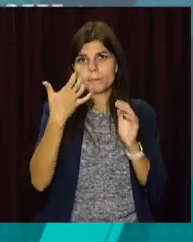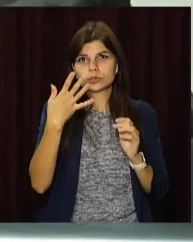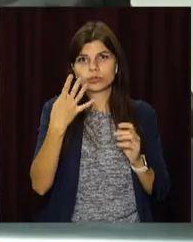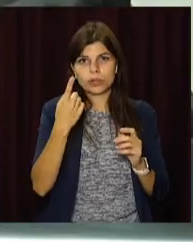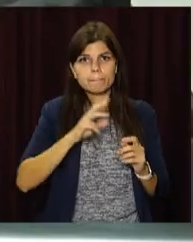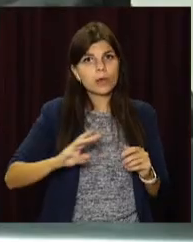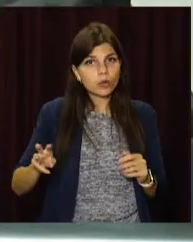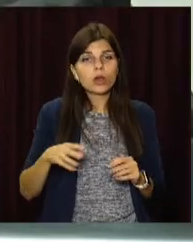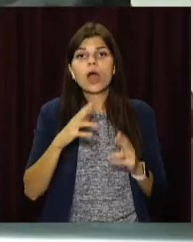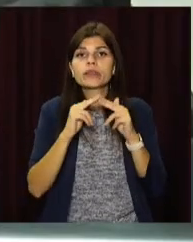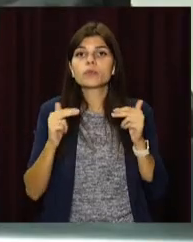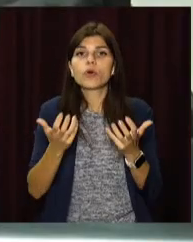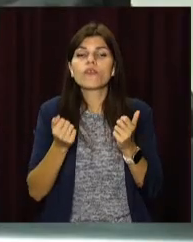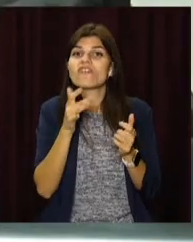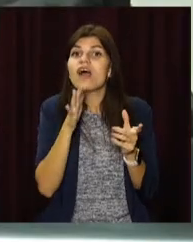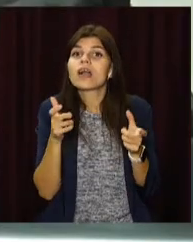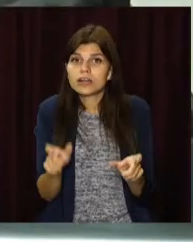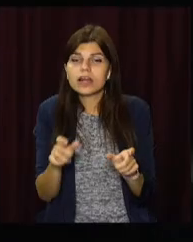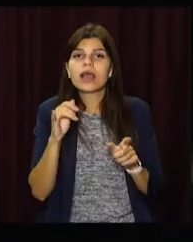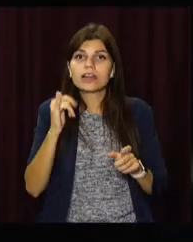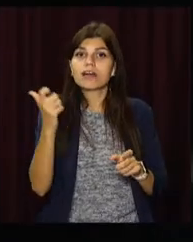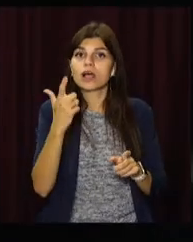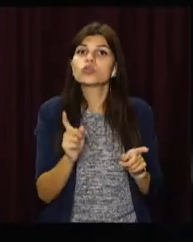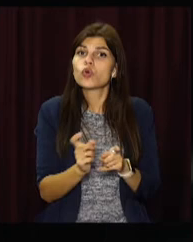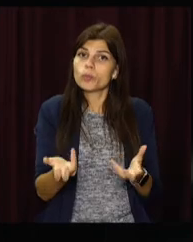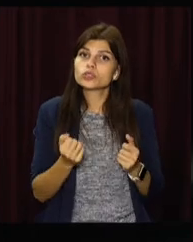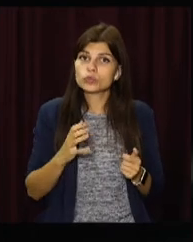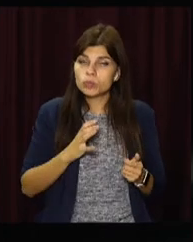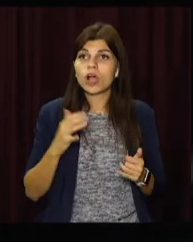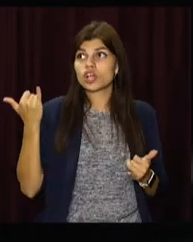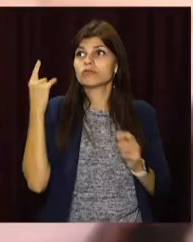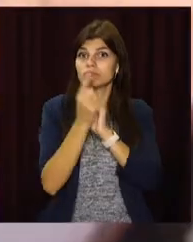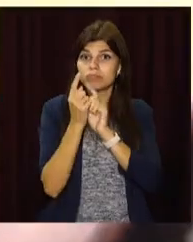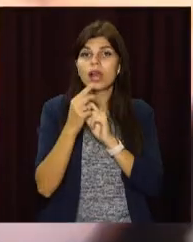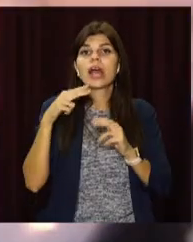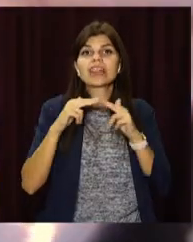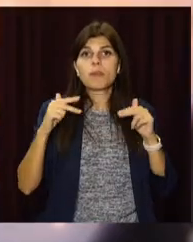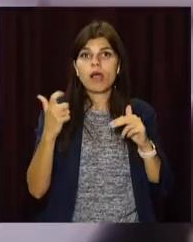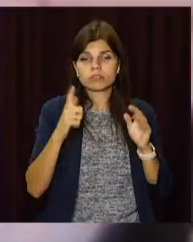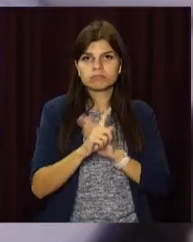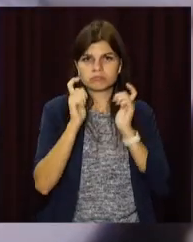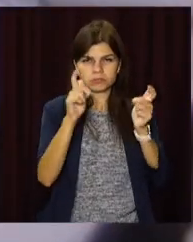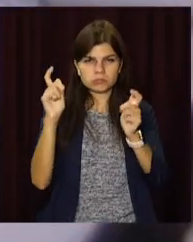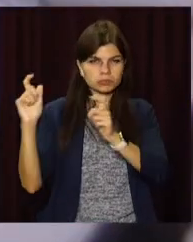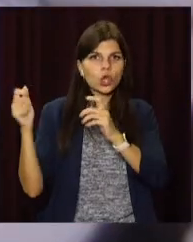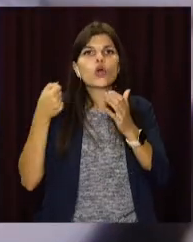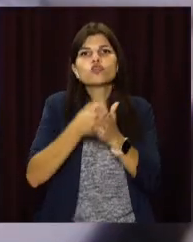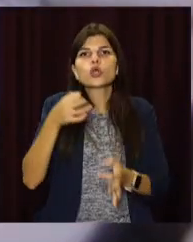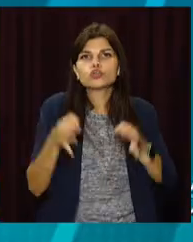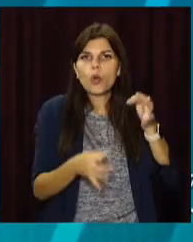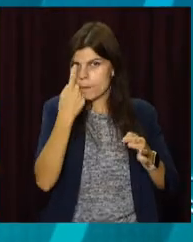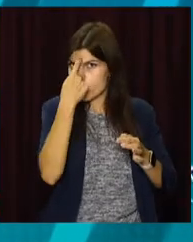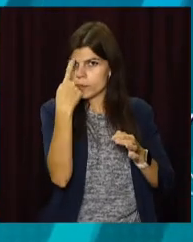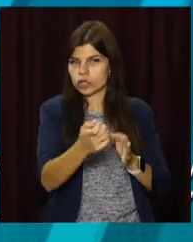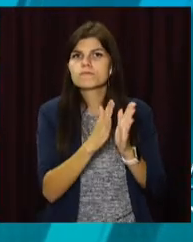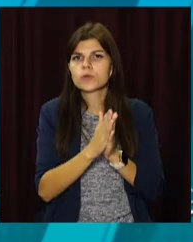мільйон. Отримували дніпряни в карантин і блакитне паливо. Після затверджених змін Дніпрогаз почав розсилати боржникам досудові попередження.